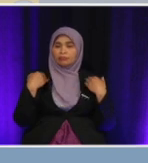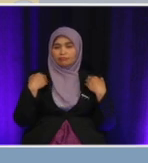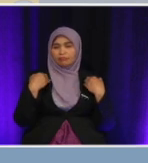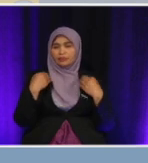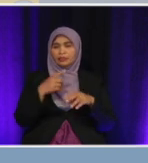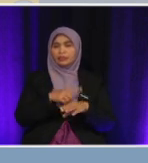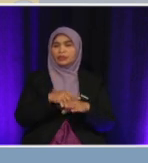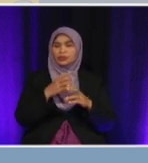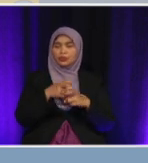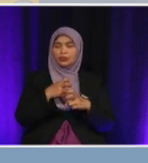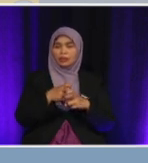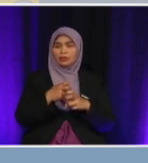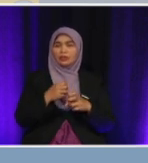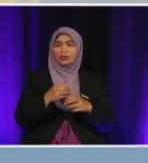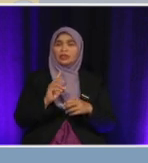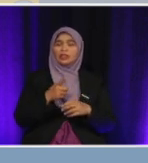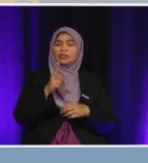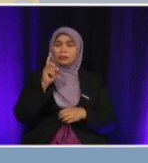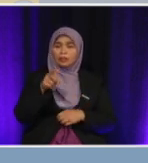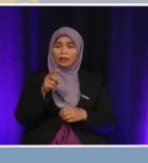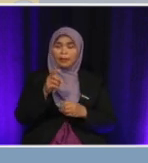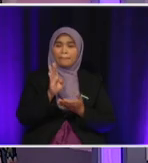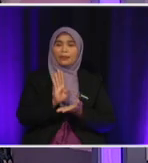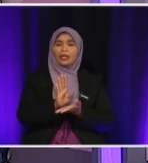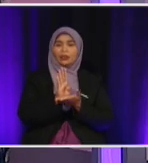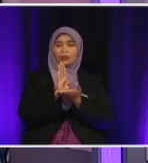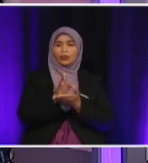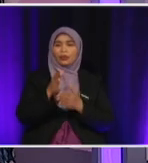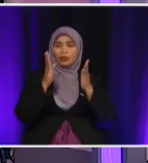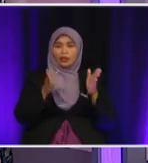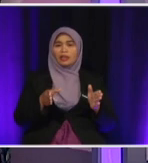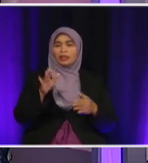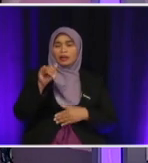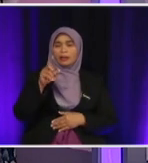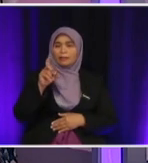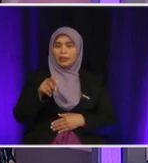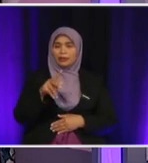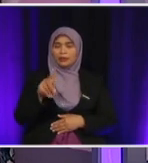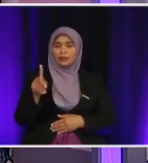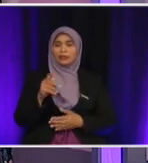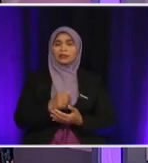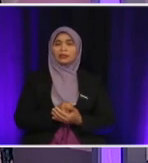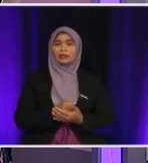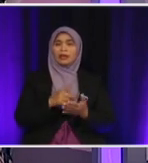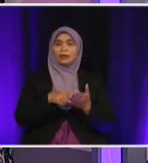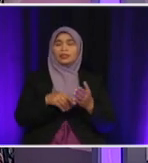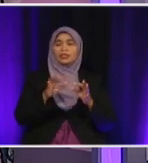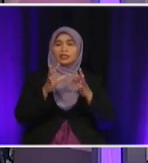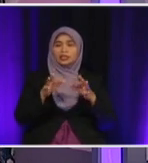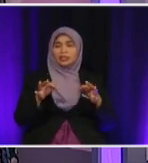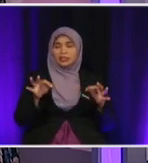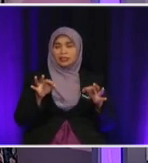Iya mandinya Kita perlu memberi bantuan kepada orang yang memelukkan jadi murid-murid tidak tahu kah Apakah Keisha